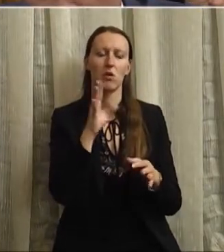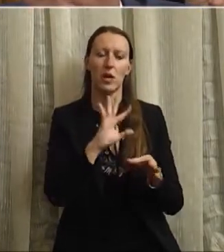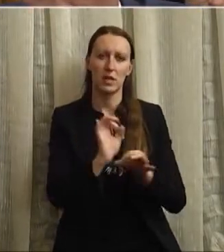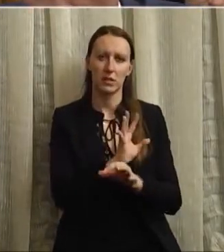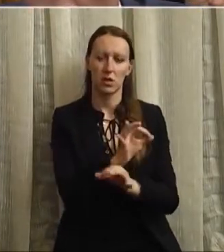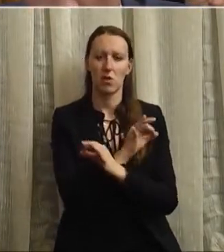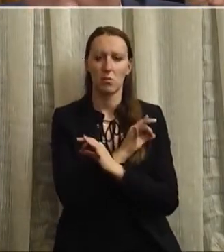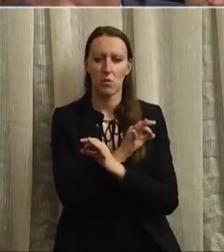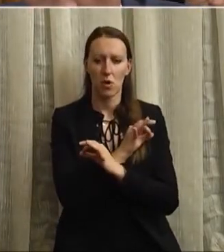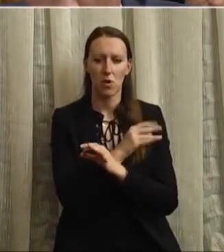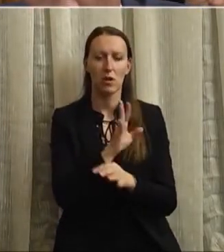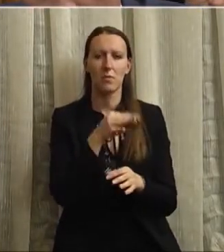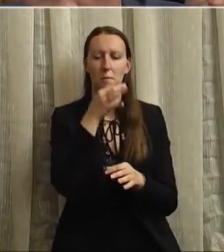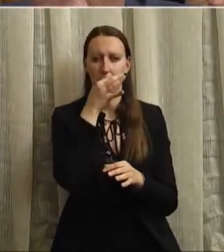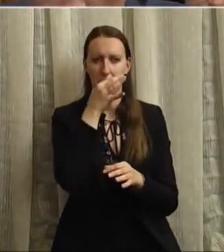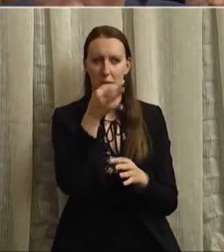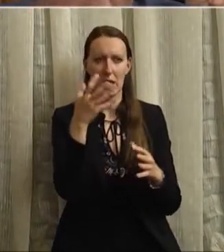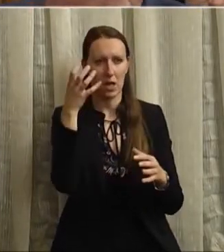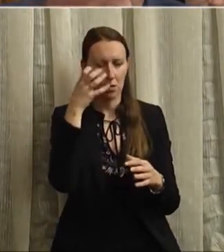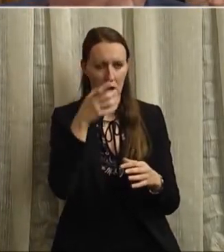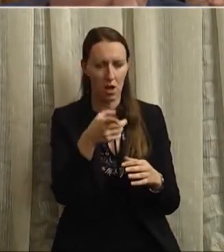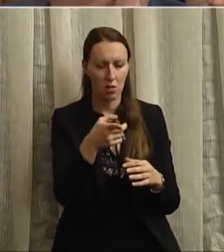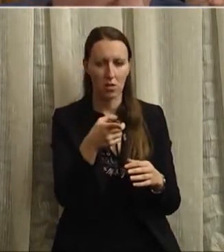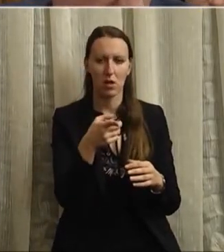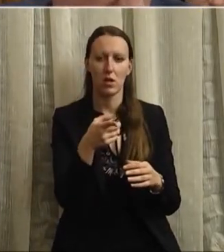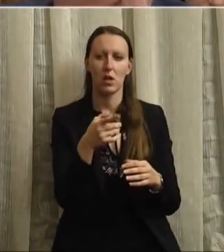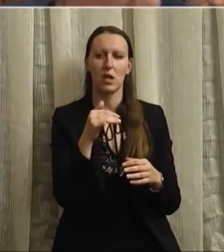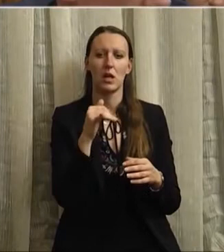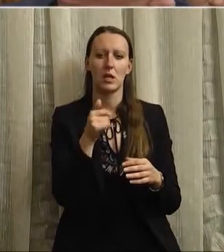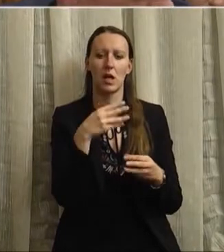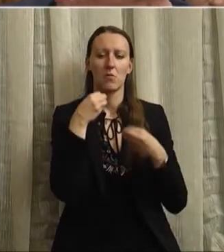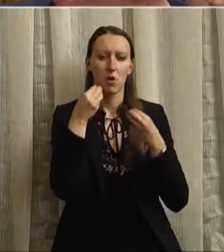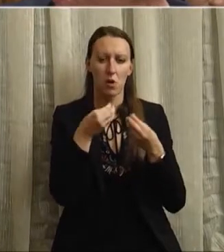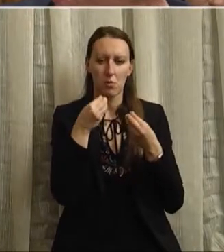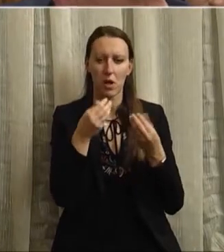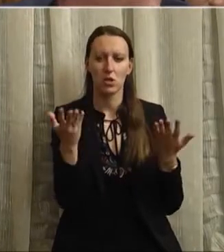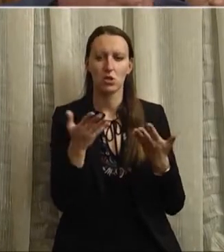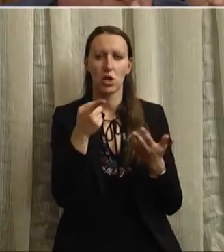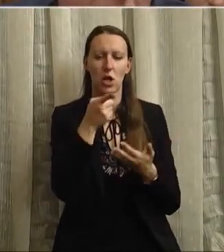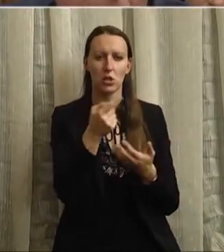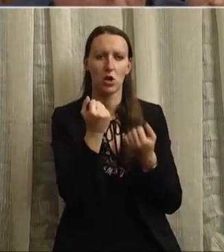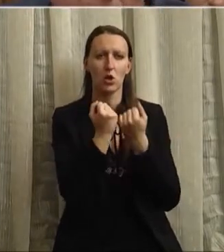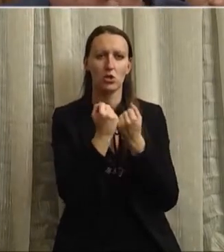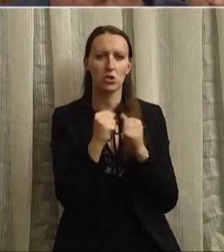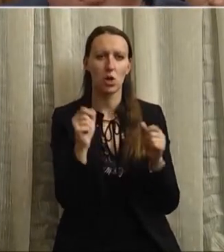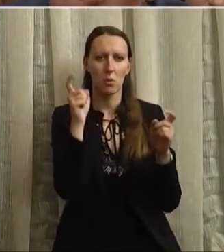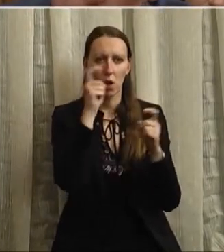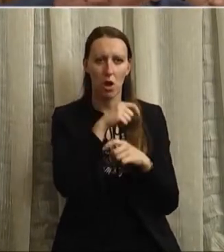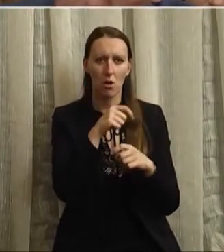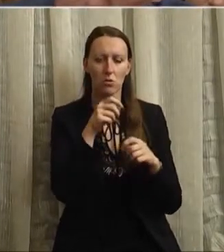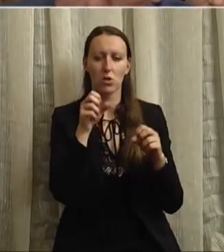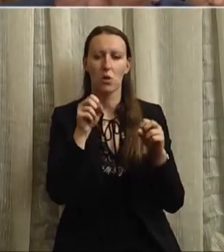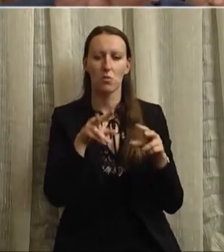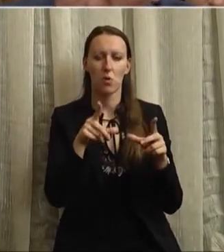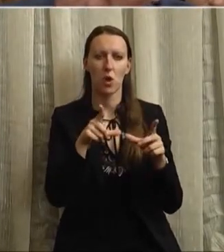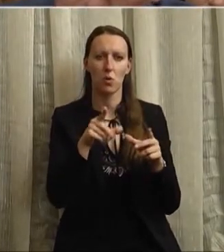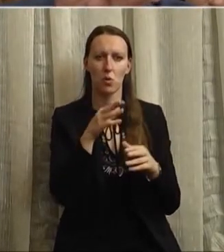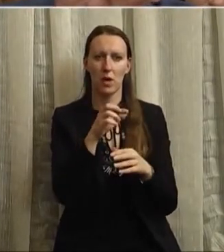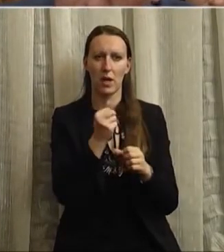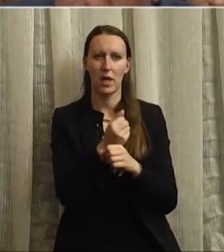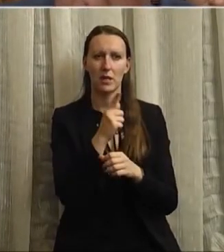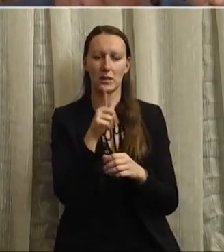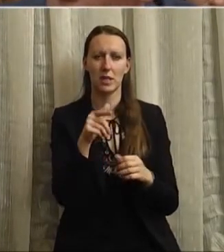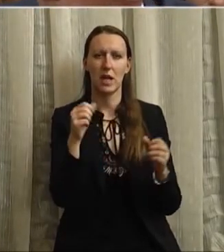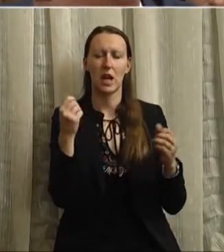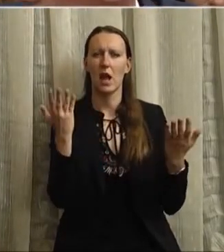poginulima, postavljamo pitanje gradonačelniku da nam objasni što je to slobodna općina Pula u egzilu,